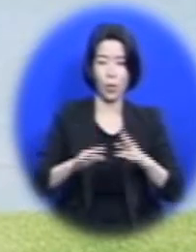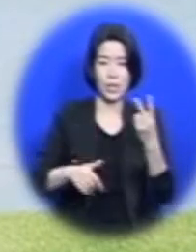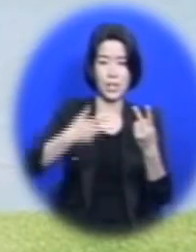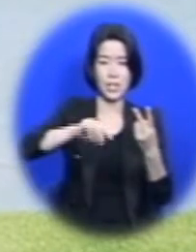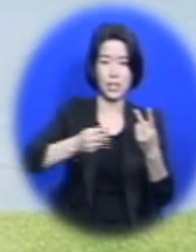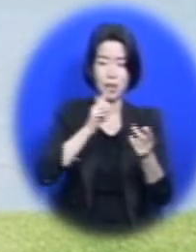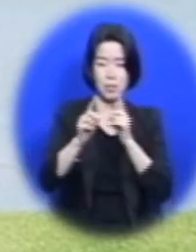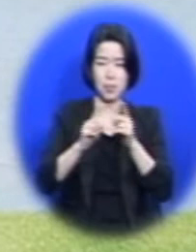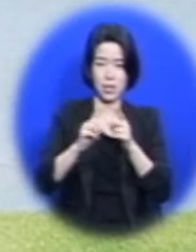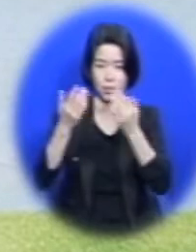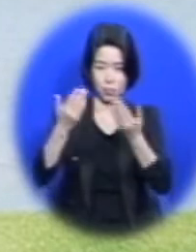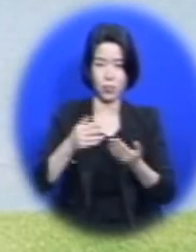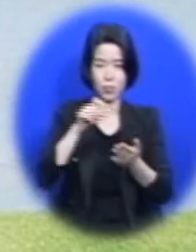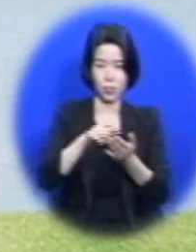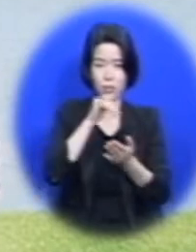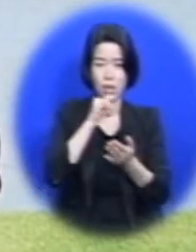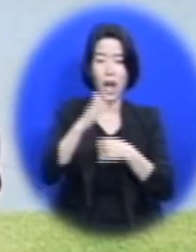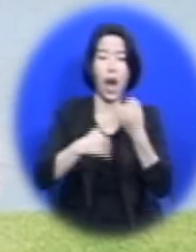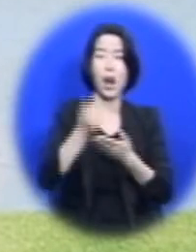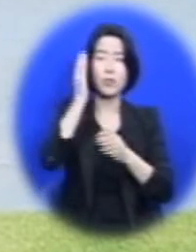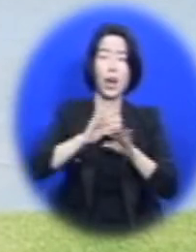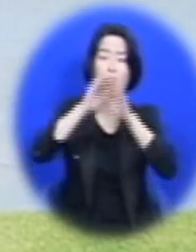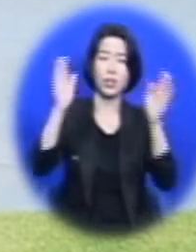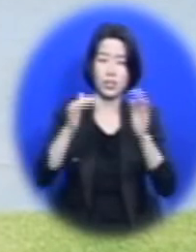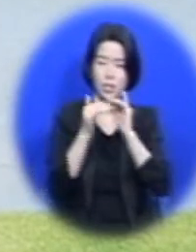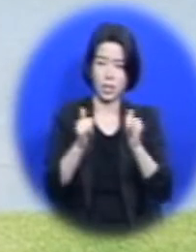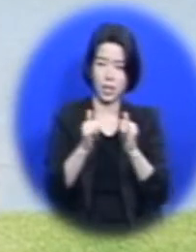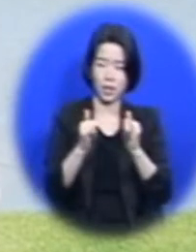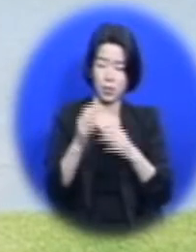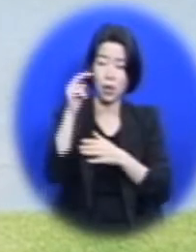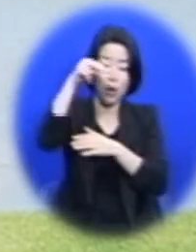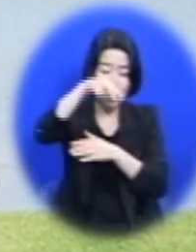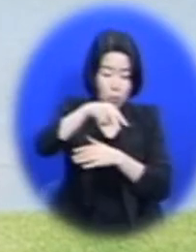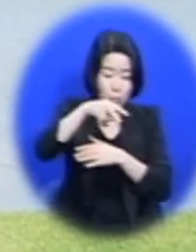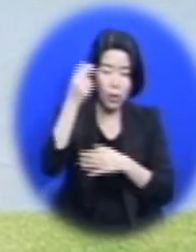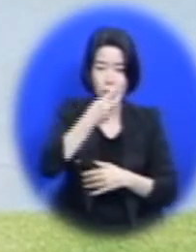말씀에 말씀하셨잖아요. 하나님은 하늘에서 사람을 굽어 살피시면서